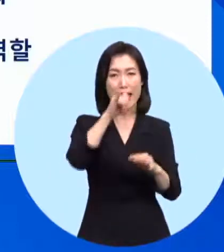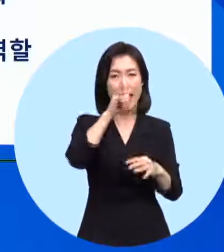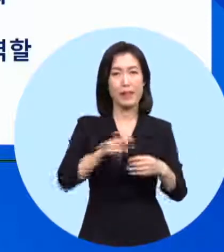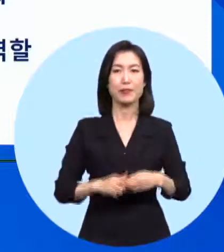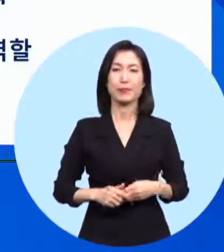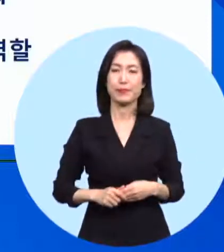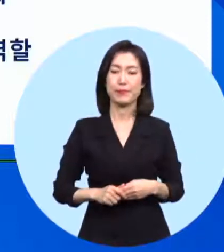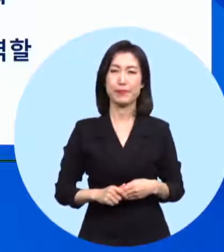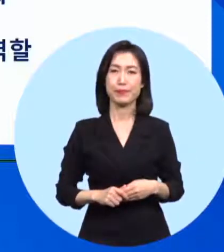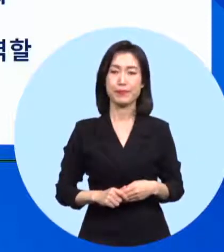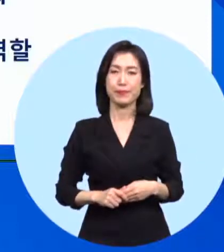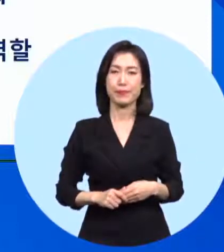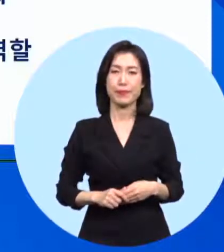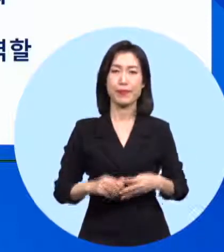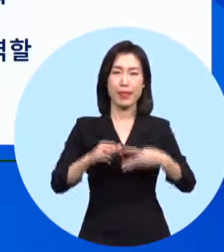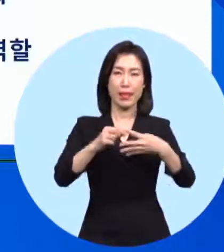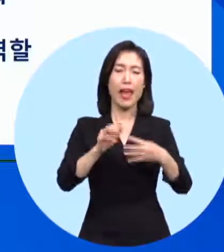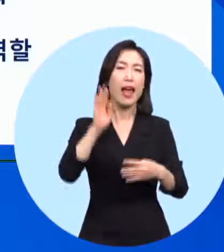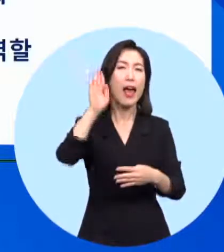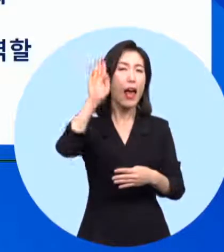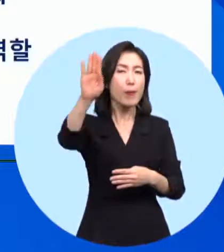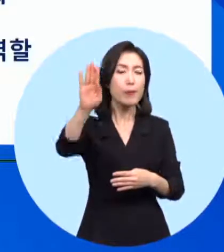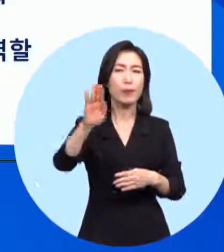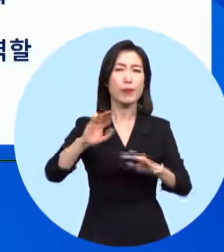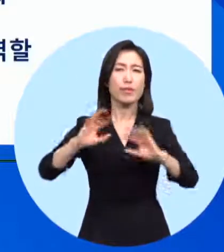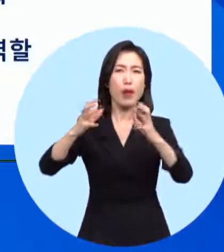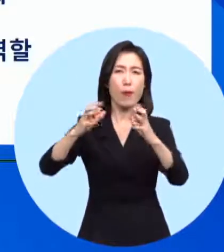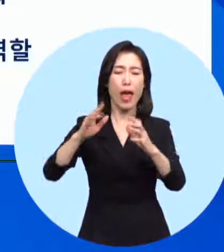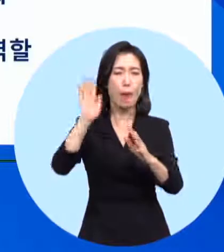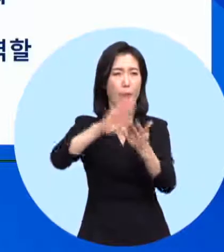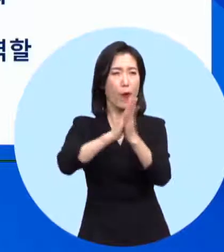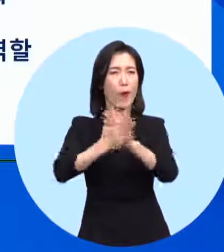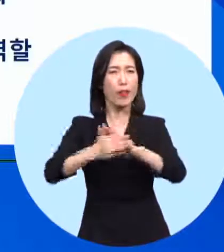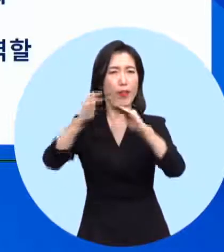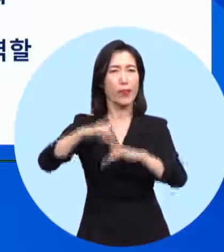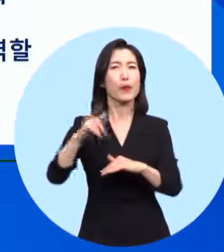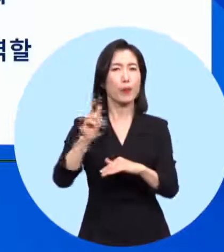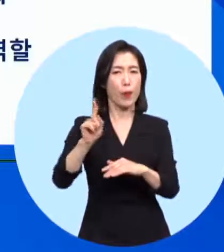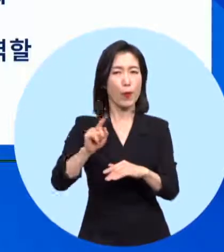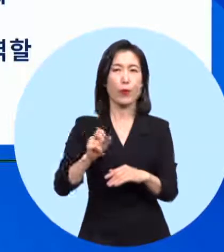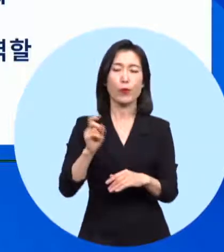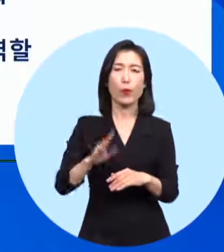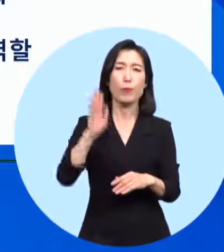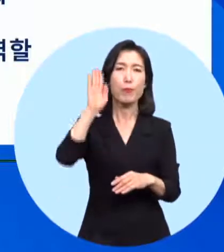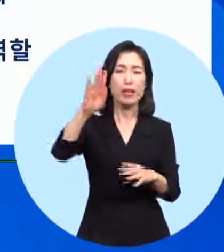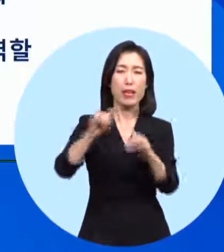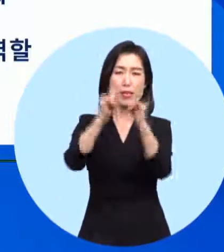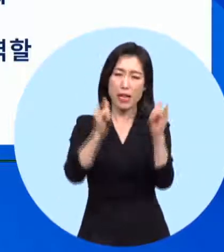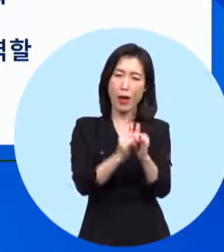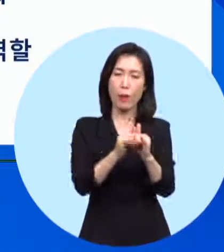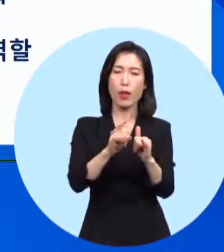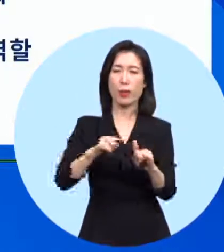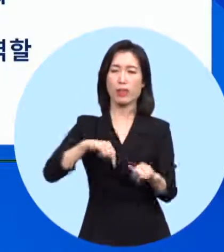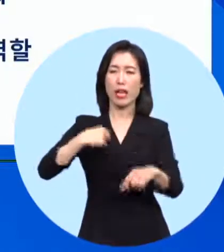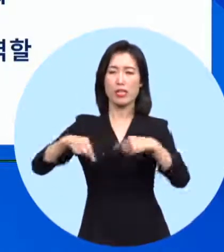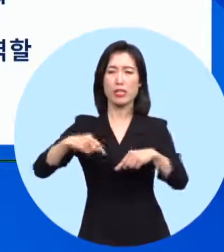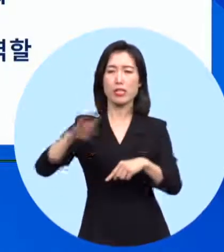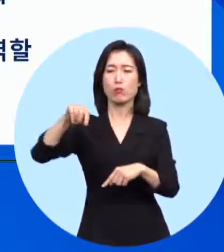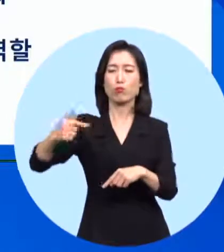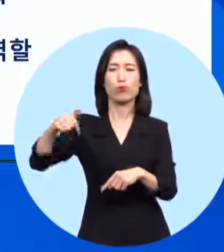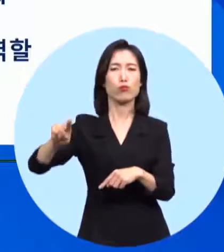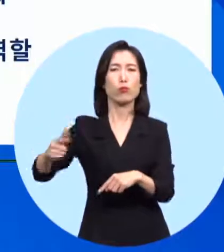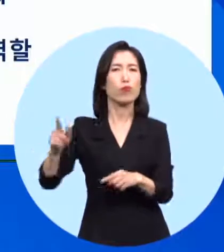하나는 앞으로 다가올 미래사회가 어떻게 변화하게 될는지, 또 이 미래사회와 자치분권은 어떤 관계를 맺고